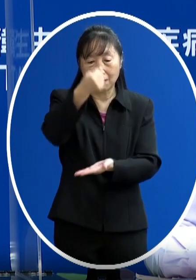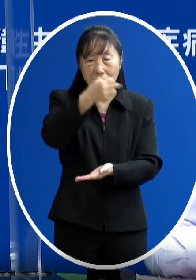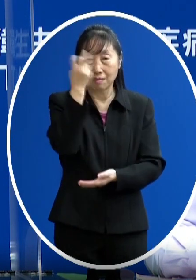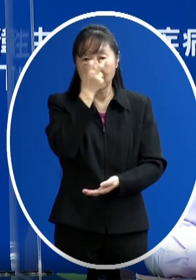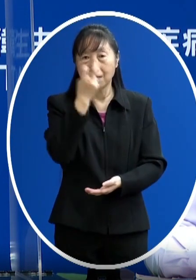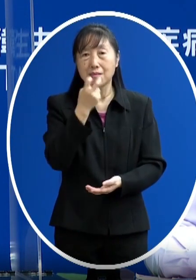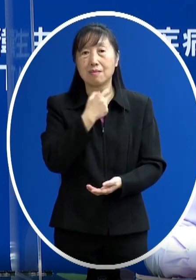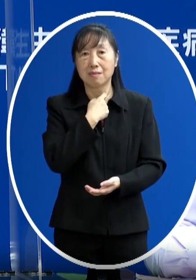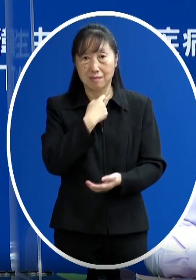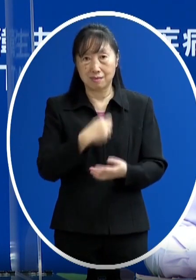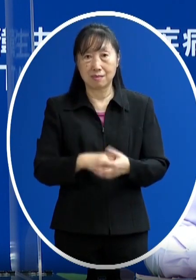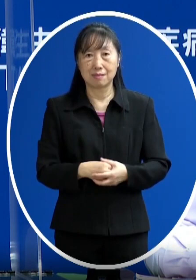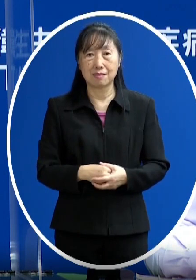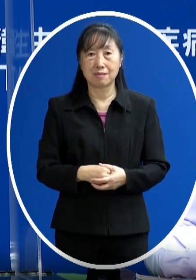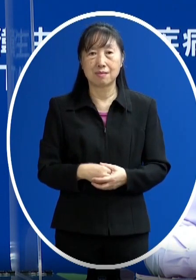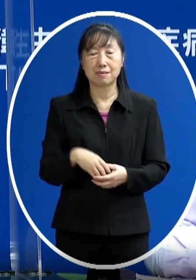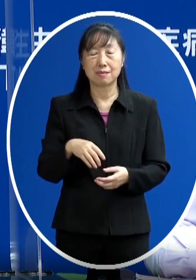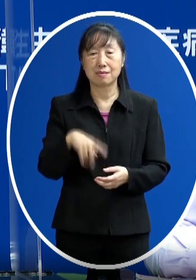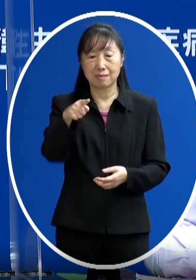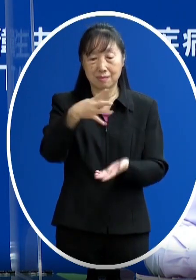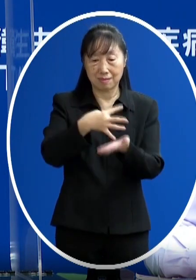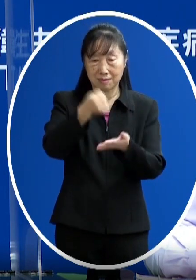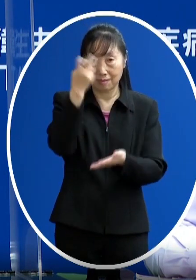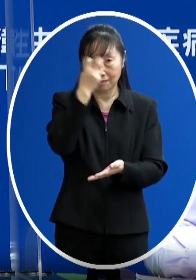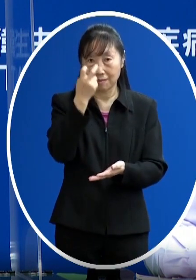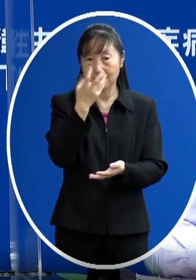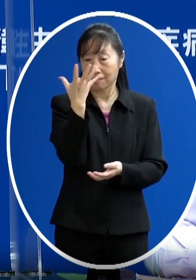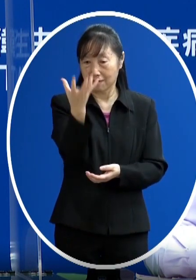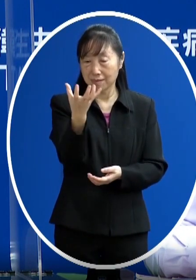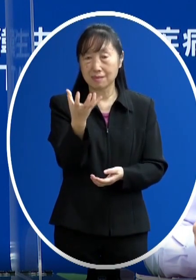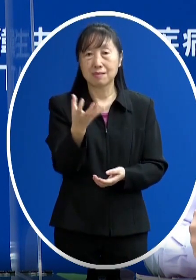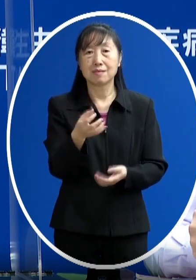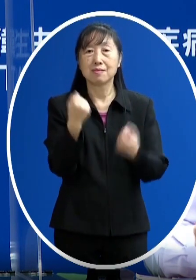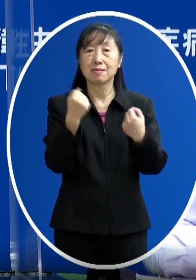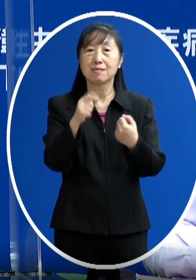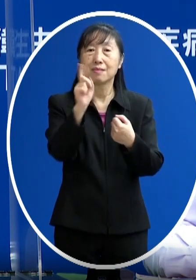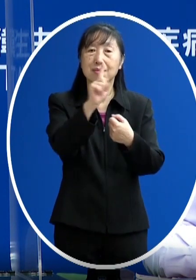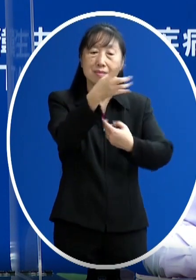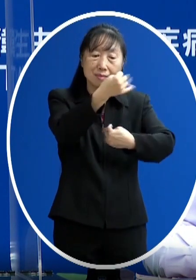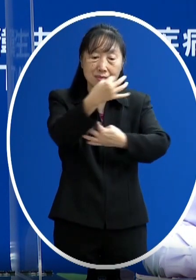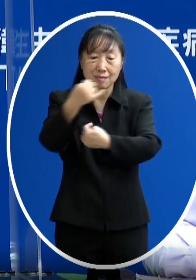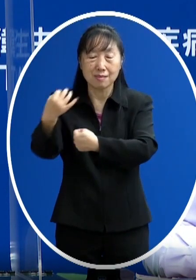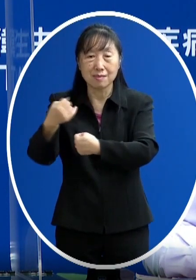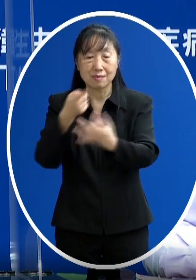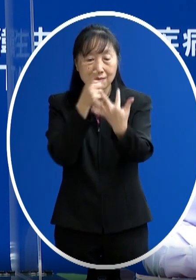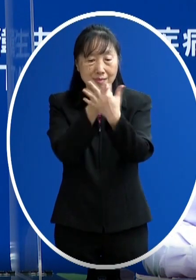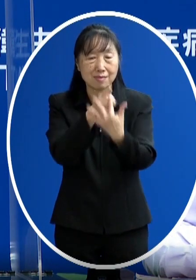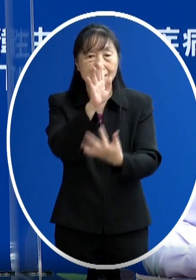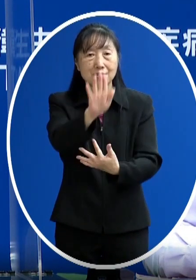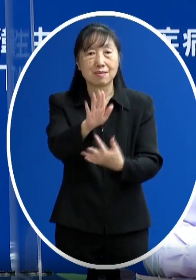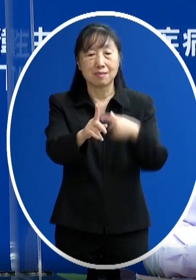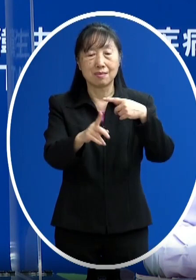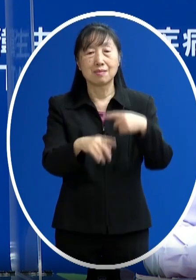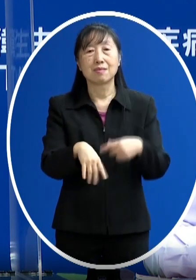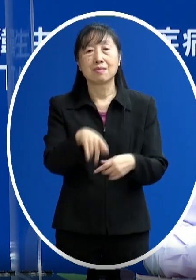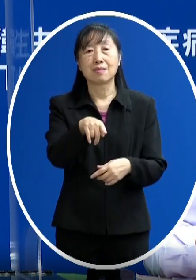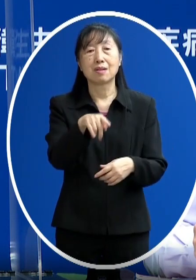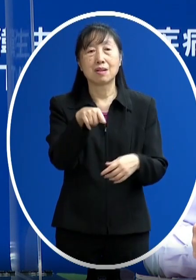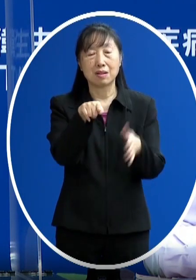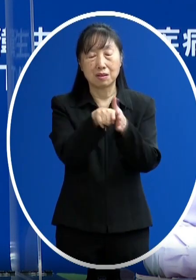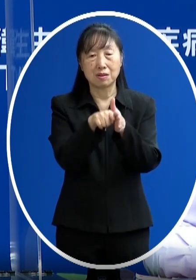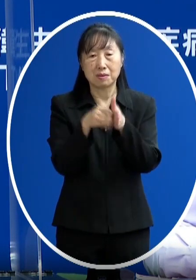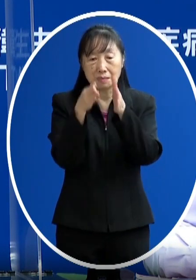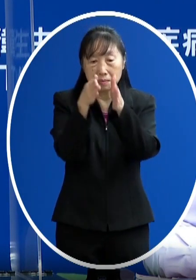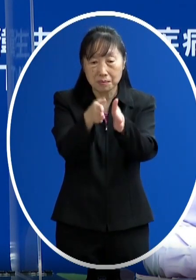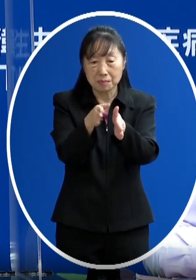哦，在这几次的检验看到，就是说其实大部分 case 啊，在什么时候就可以被验出来了。好，那当然我们就往那个